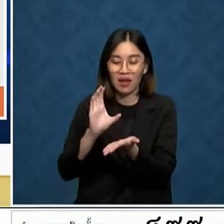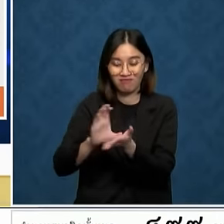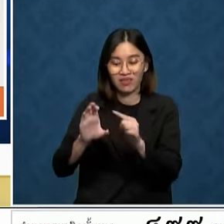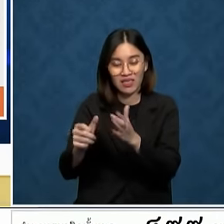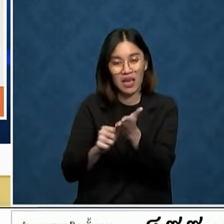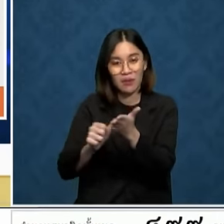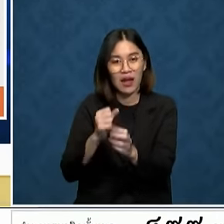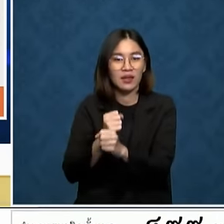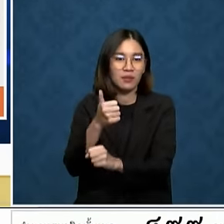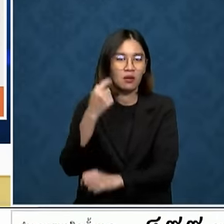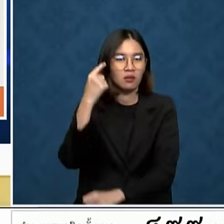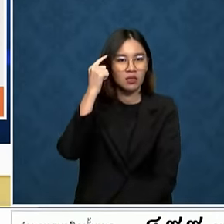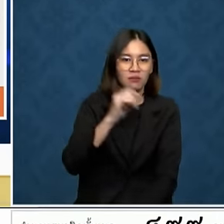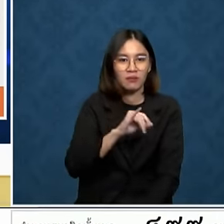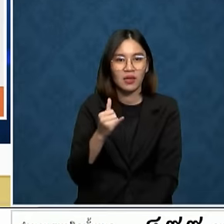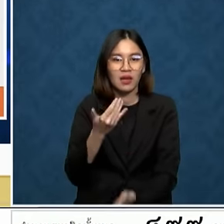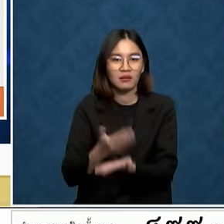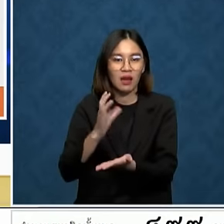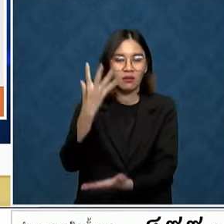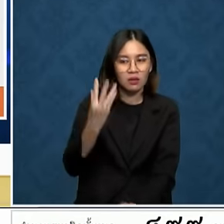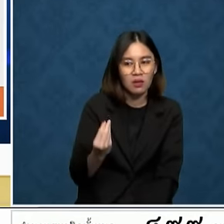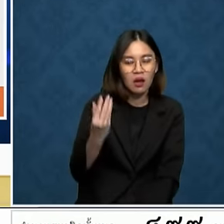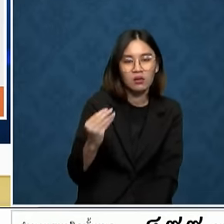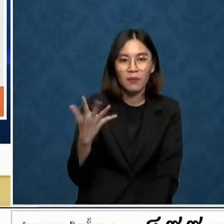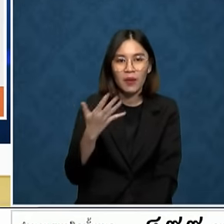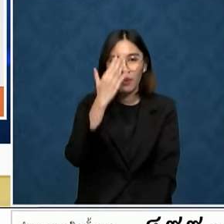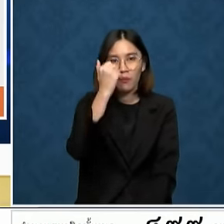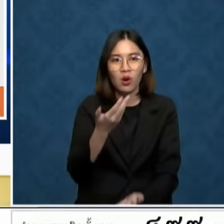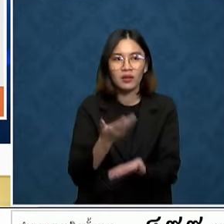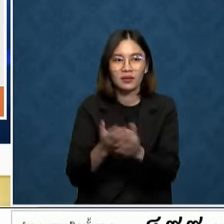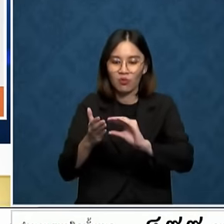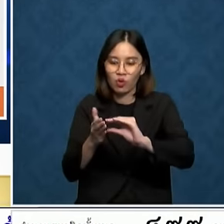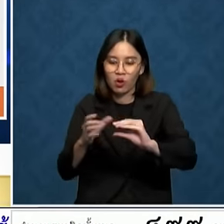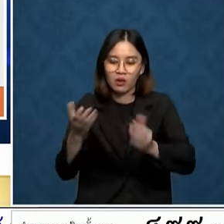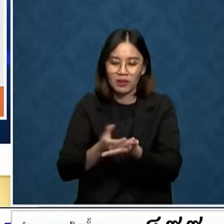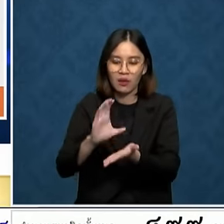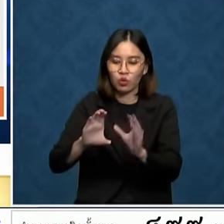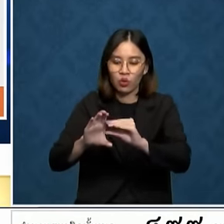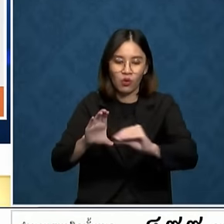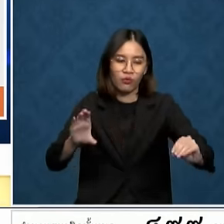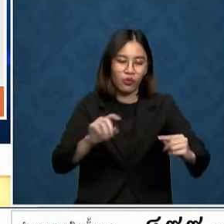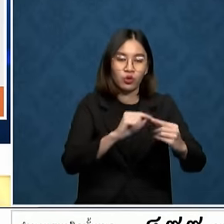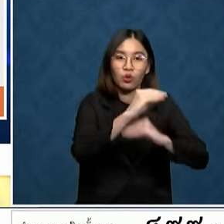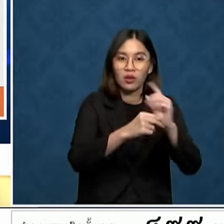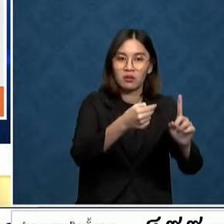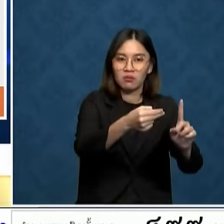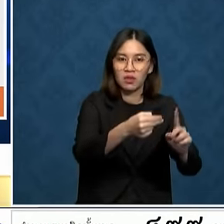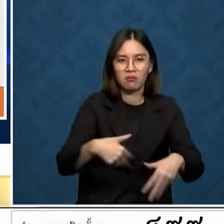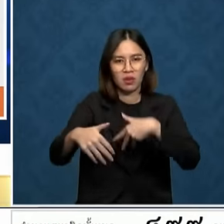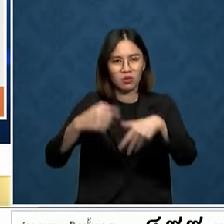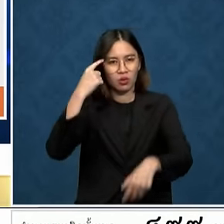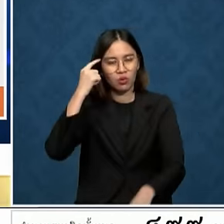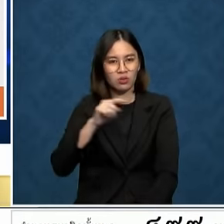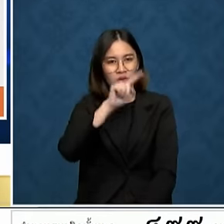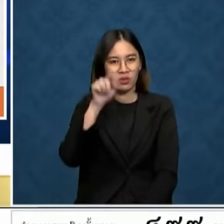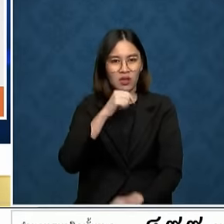าได้เรากไมแ่ใจวาทจะมงบเหลอไหม หงจากกนวางส่วไ้ให้กับ Digital Walletไมน่าครั ปชาชนเขเลยกงวลวครึ